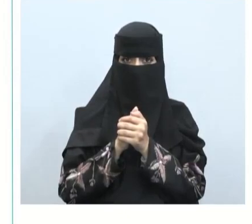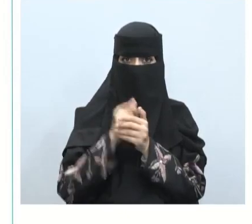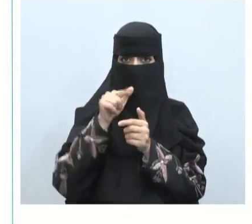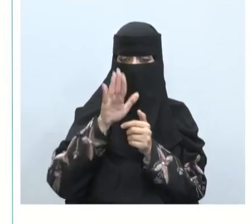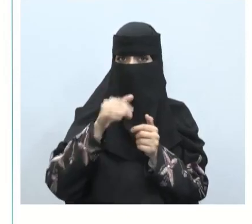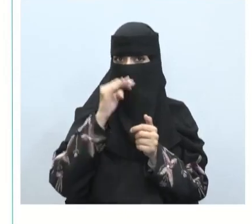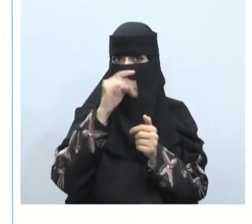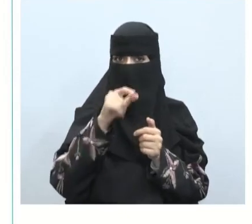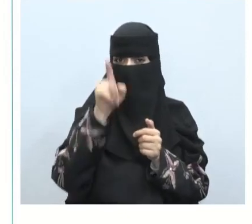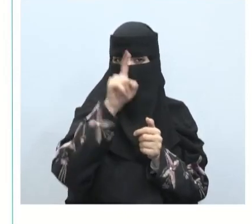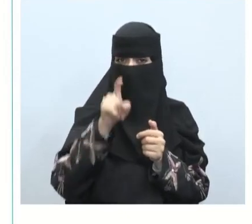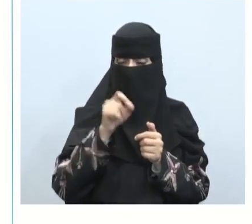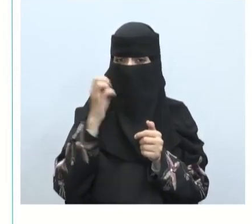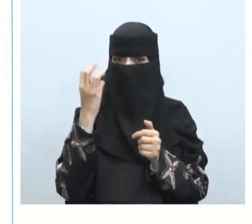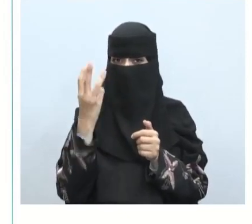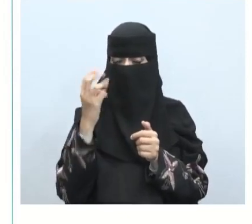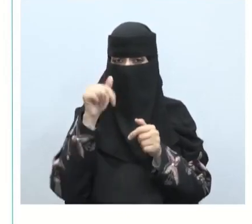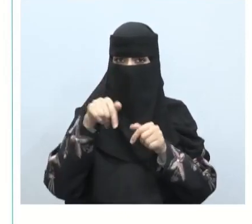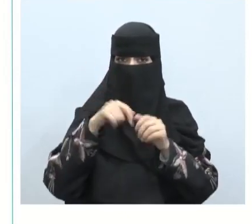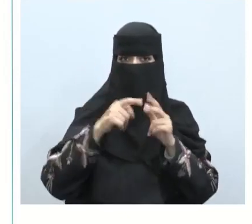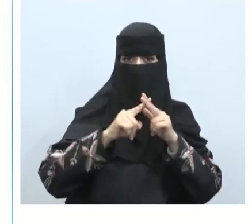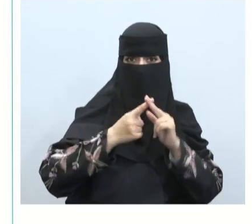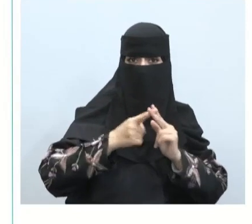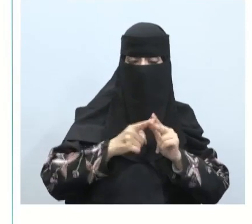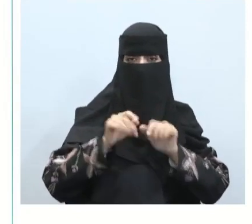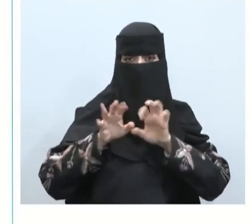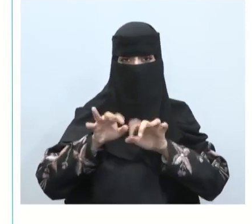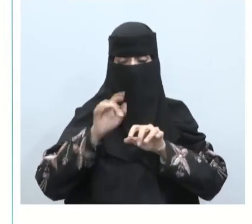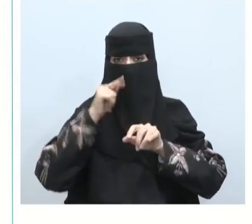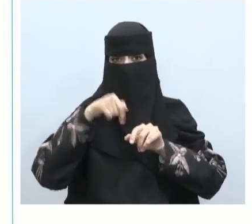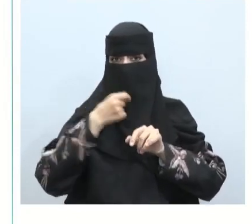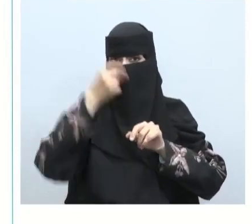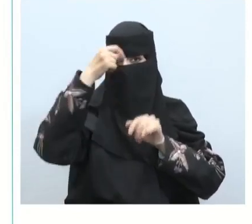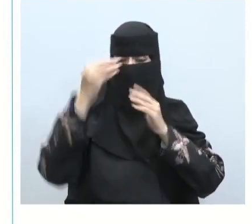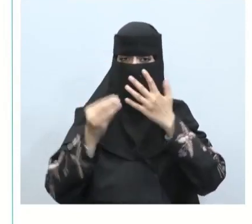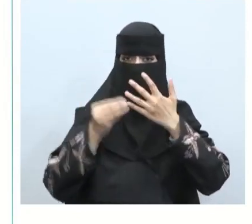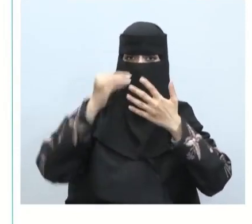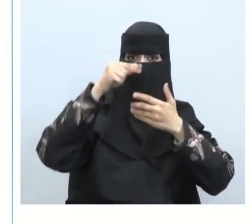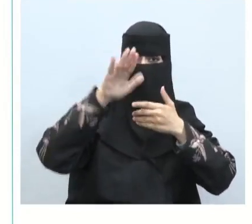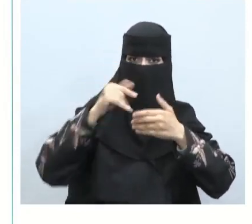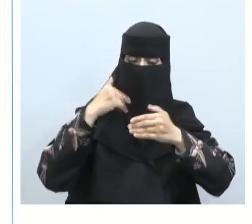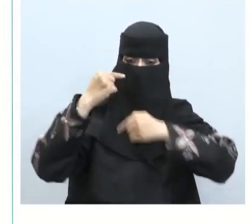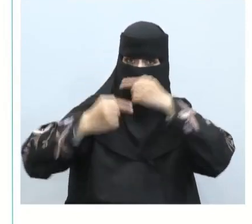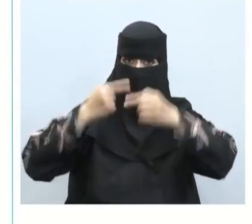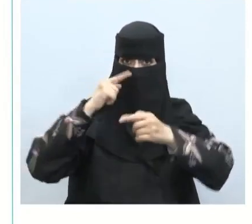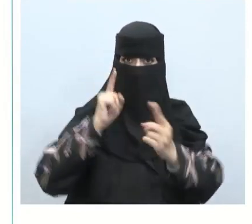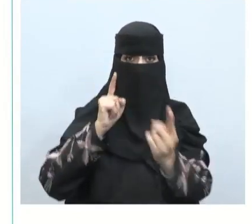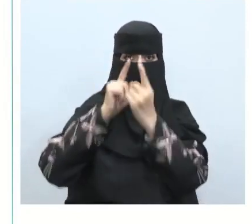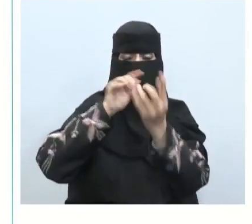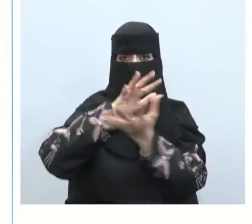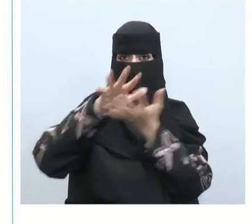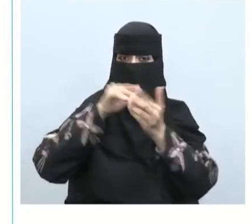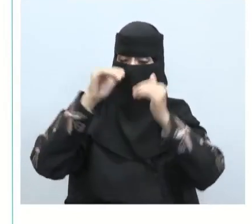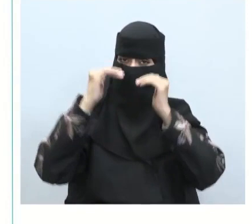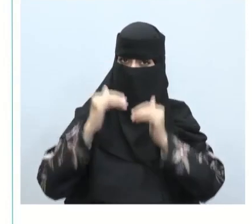حل تدريب ثلاثه من درس صيانه الحاسب صف الخطوات التي تتبعها عند مواجهه المشكلات